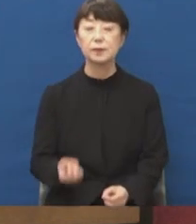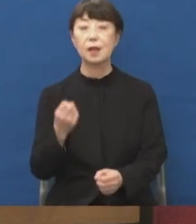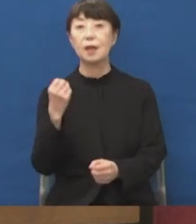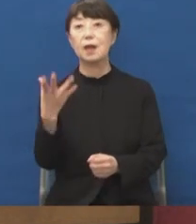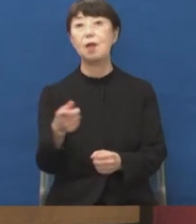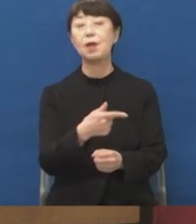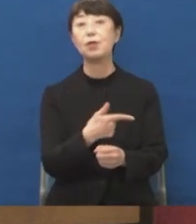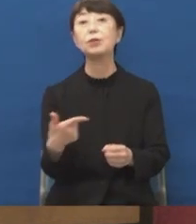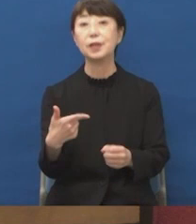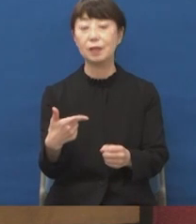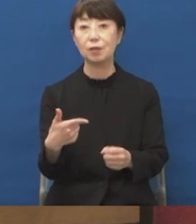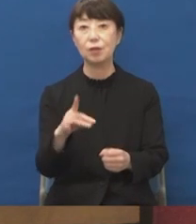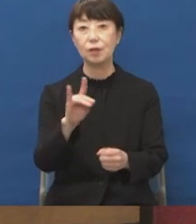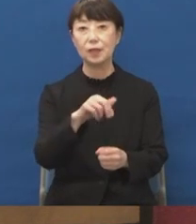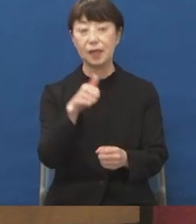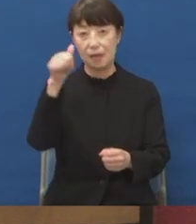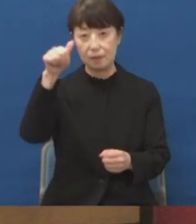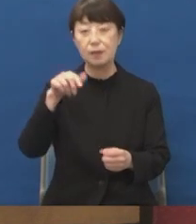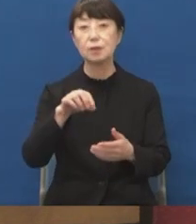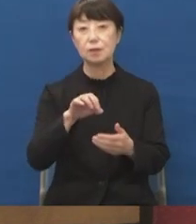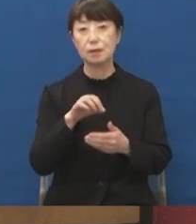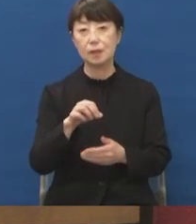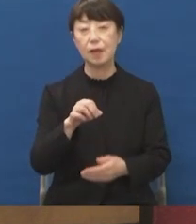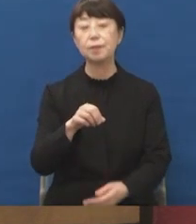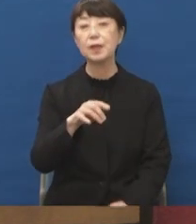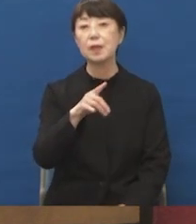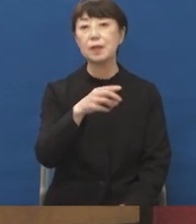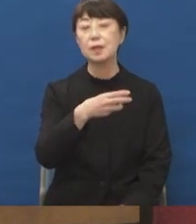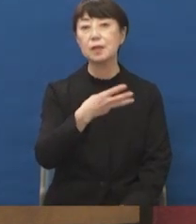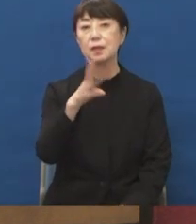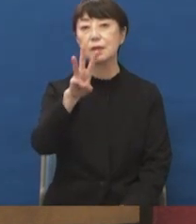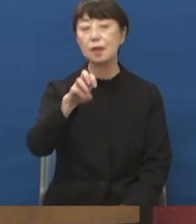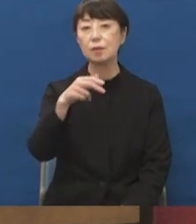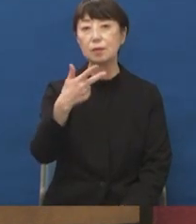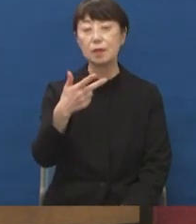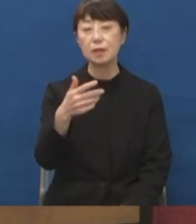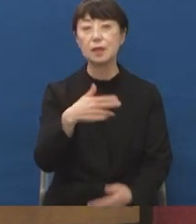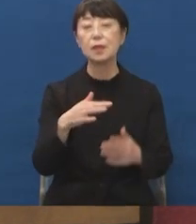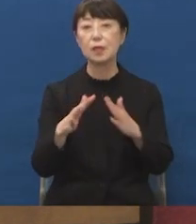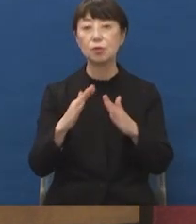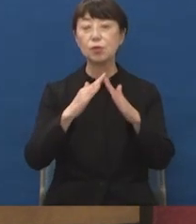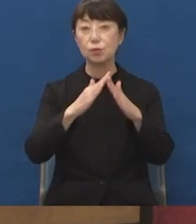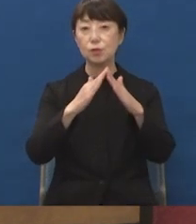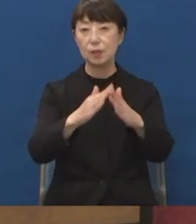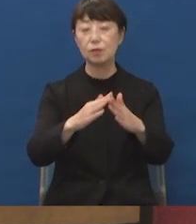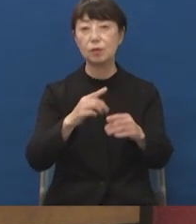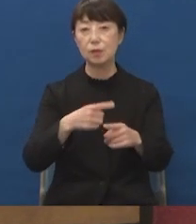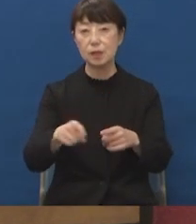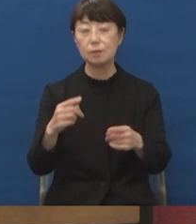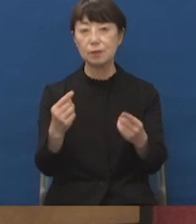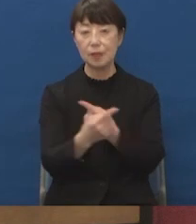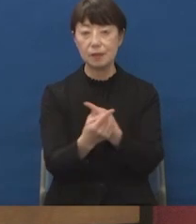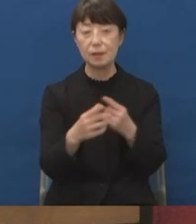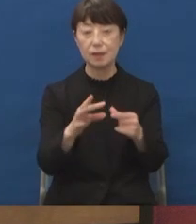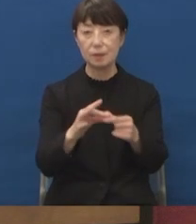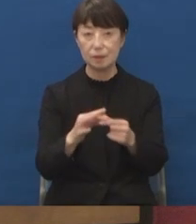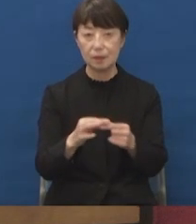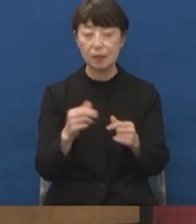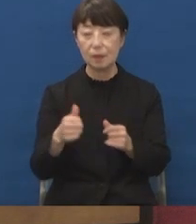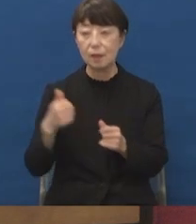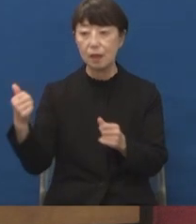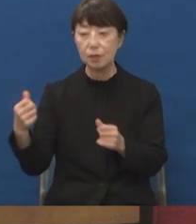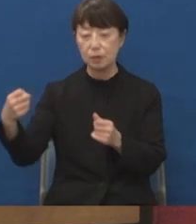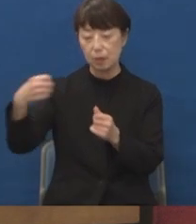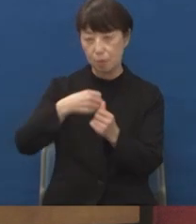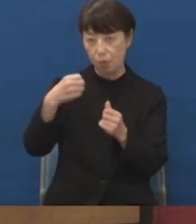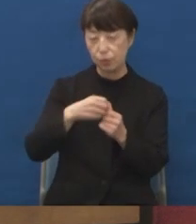申し上げます。議第37号市営住宅条例の一部改正については、理事者から、配偶者からの暴力の